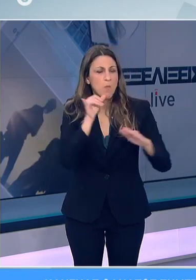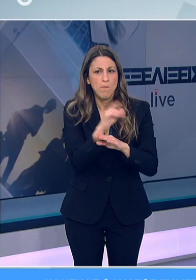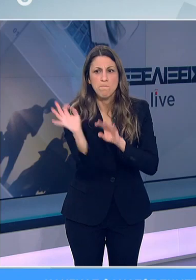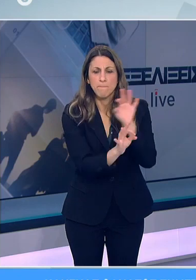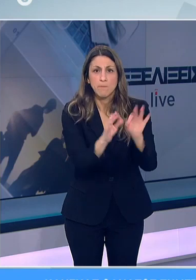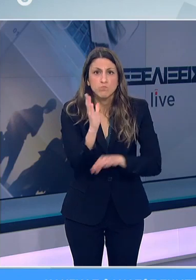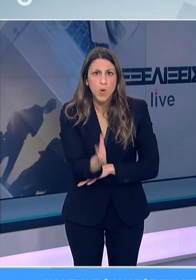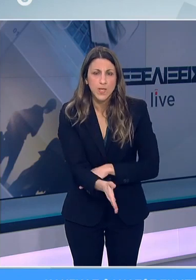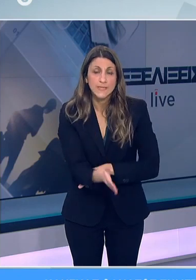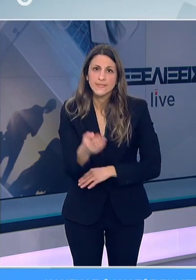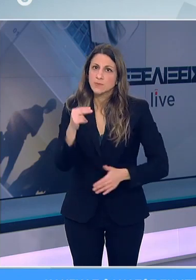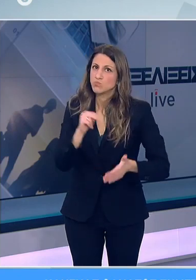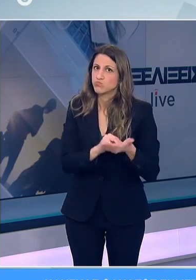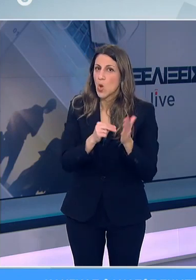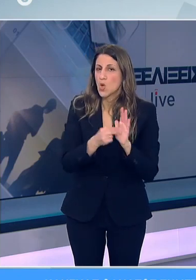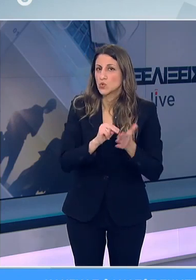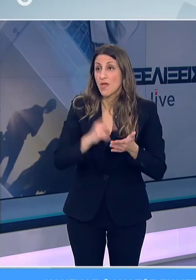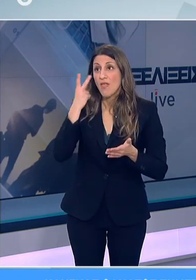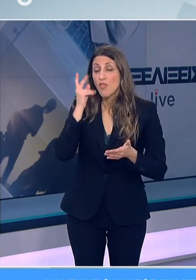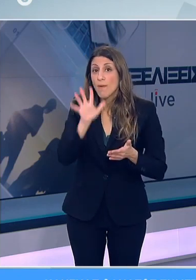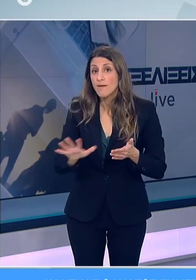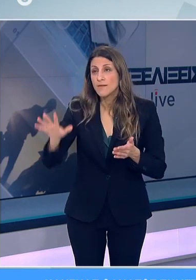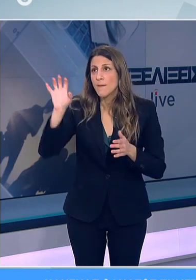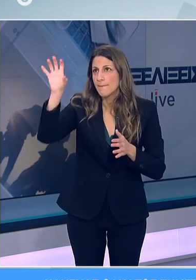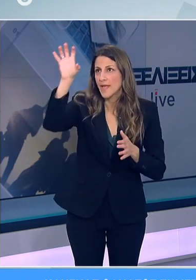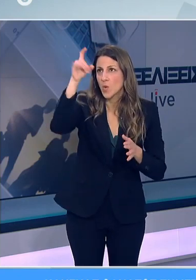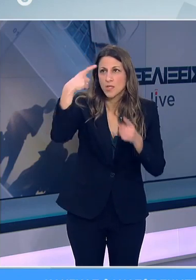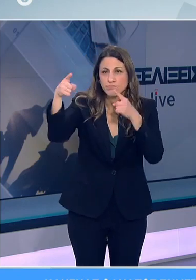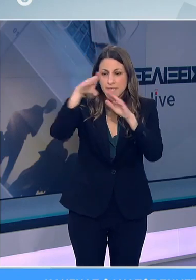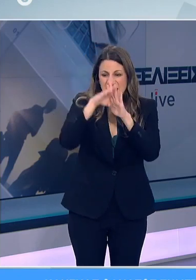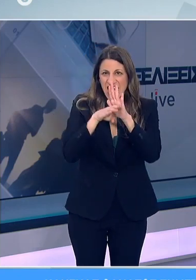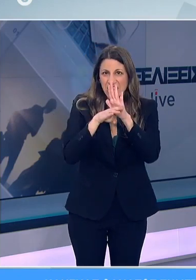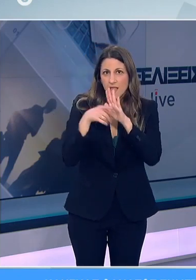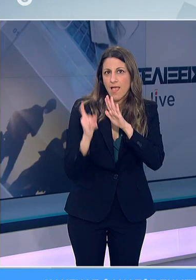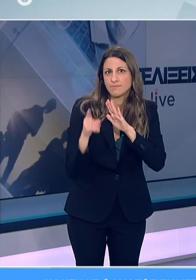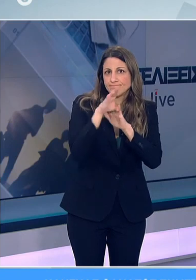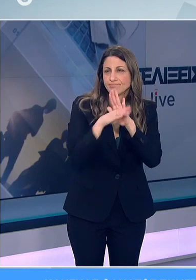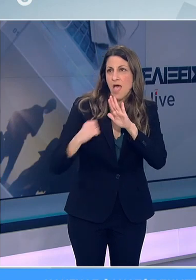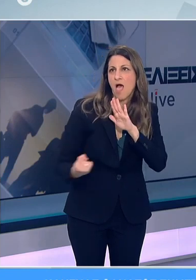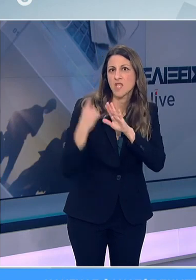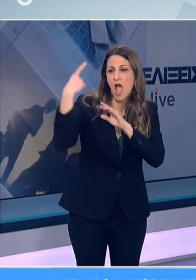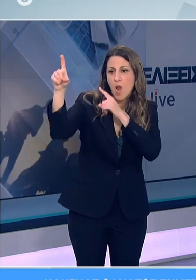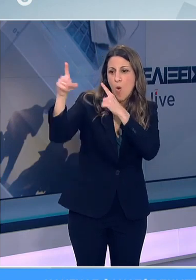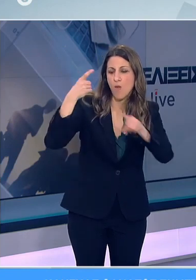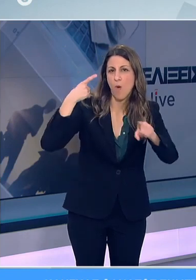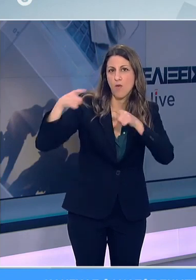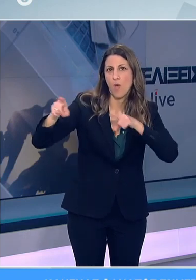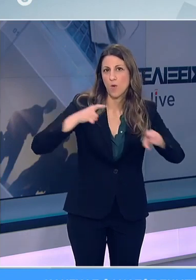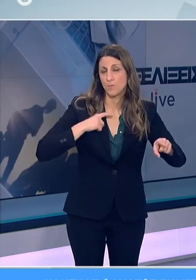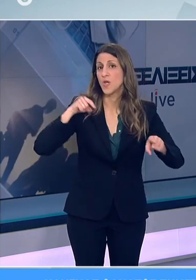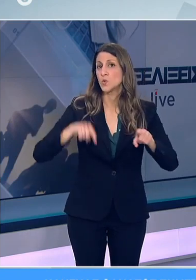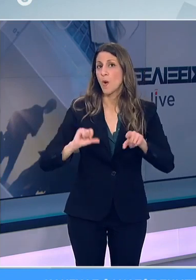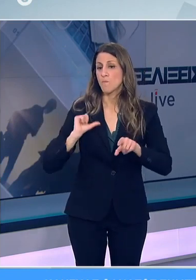γεωγραφικά κριτήρια και θα παρακολουθούμε την εικόνα και σε όλη τη χώρα. Είναι σαφές ότι αυτή την πρώτη φάση της